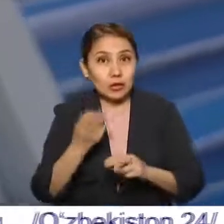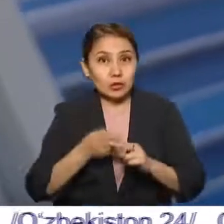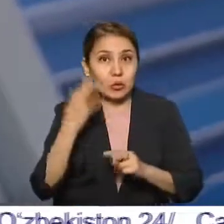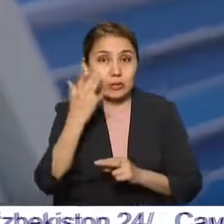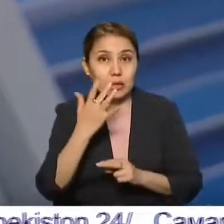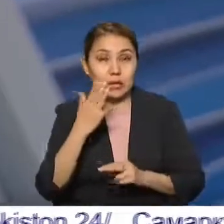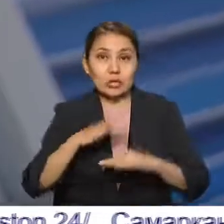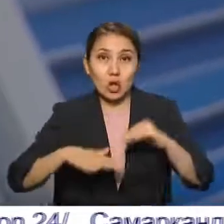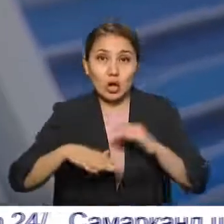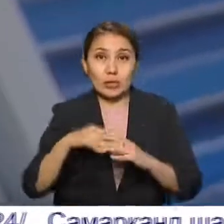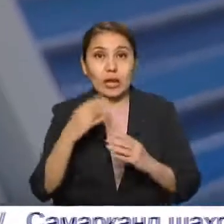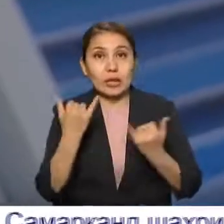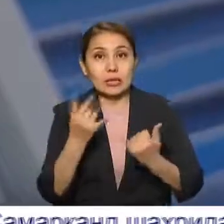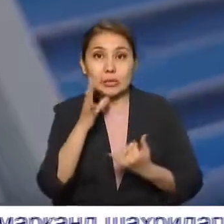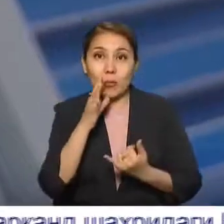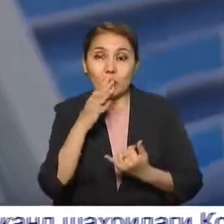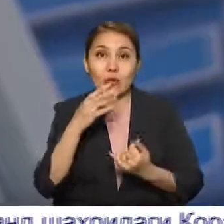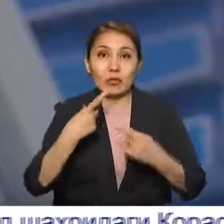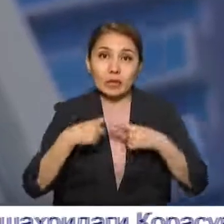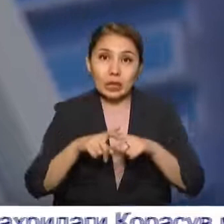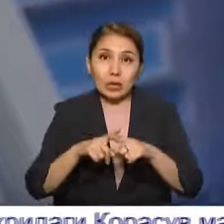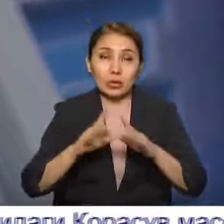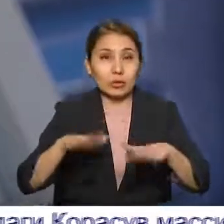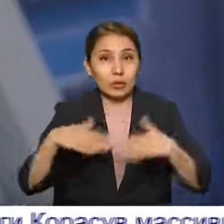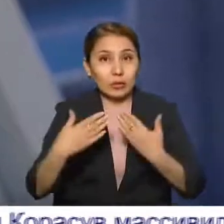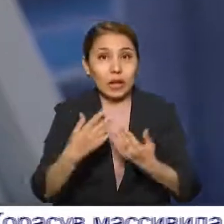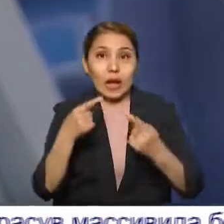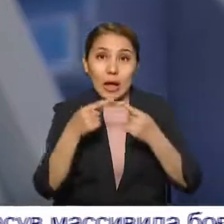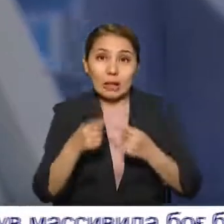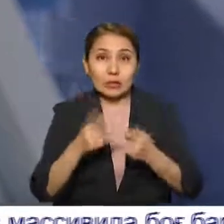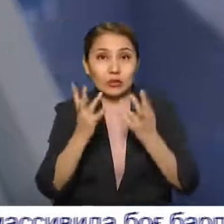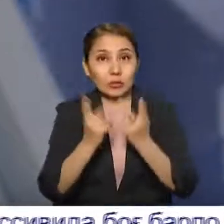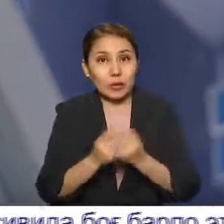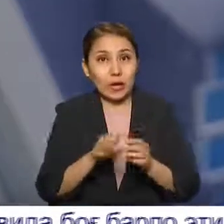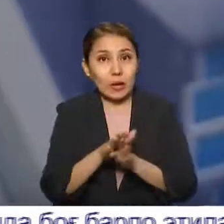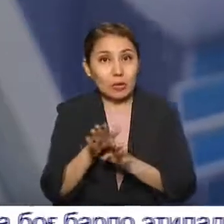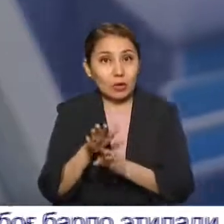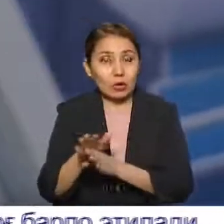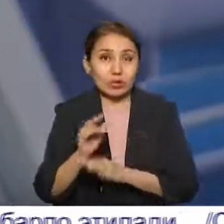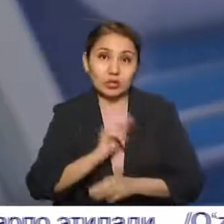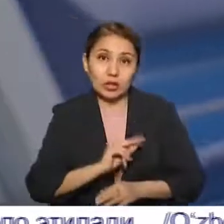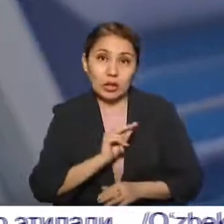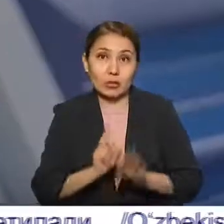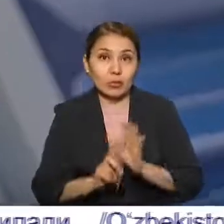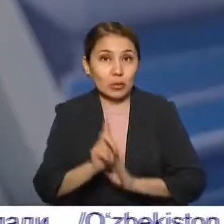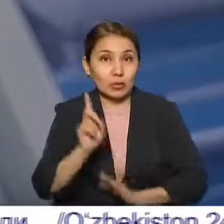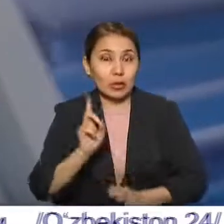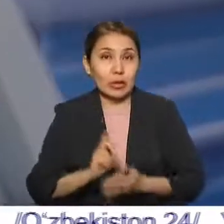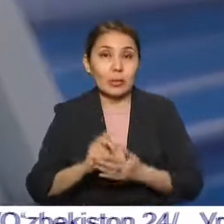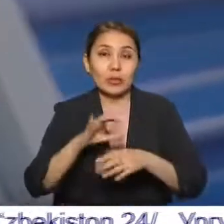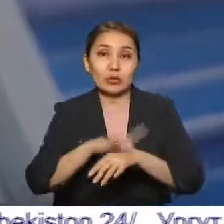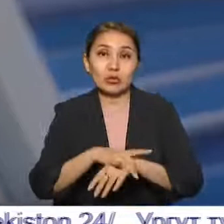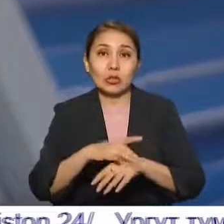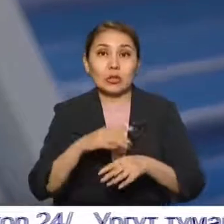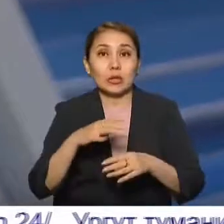maqsadda sohaga zamonaviy axborot texnologiyalarini tatbiq etish va aniq hisob-kitoblarni amalga oshirish ishlari boshlab yuborilgan. Toshkent